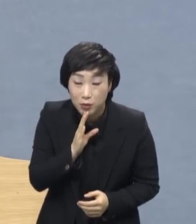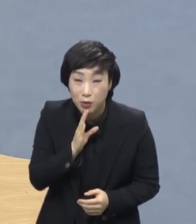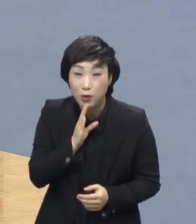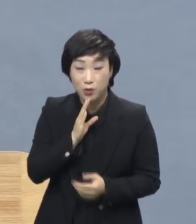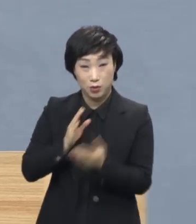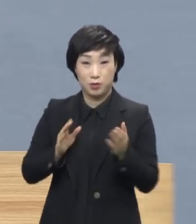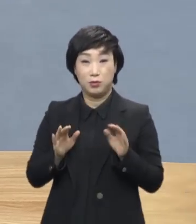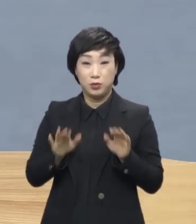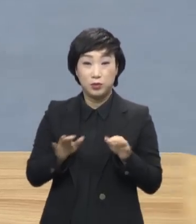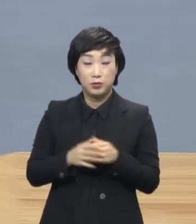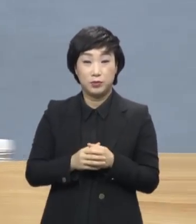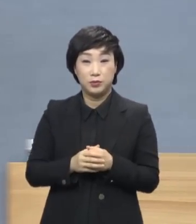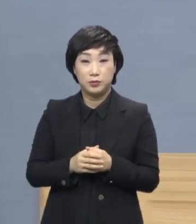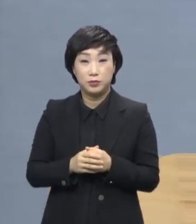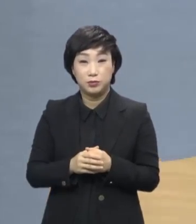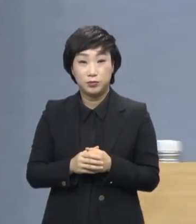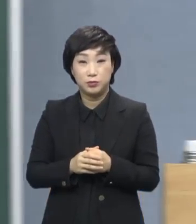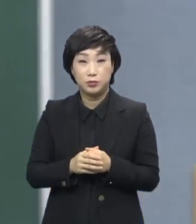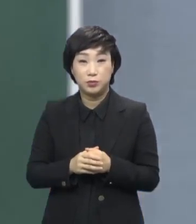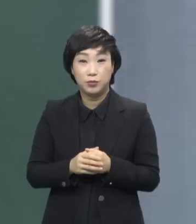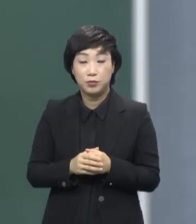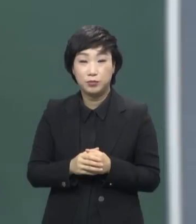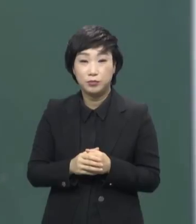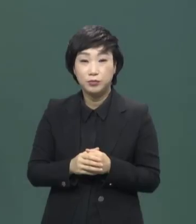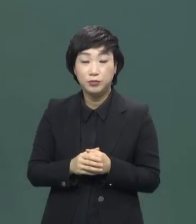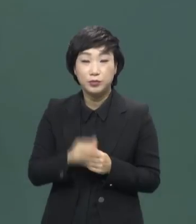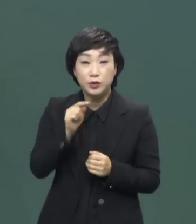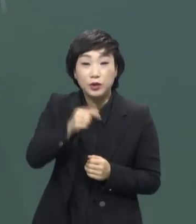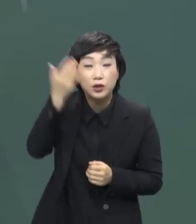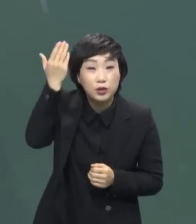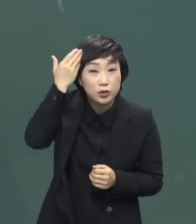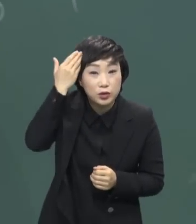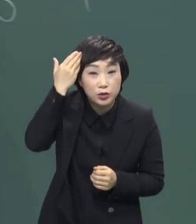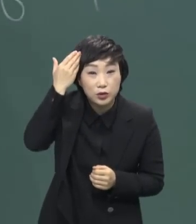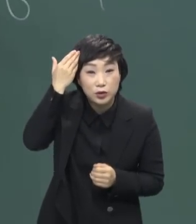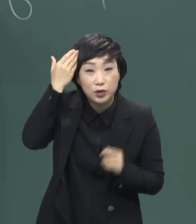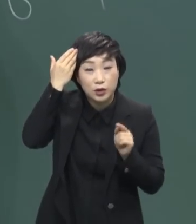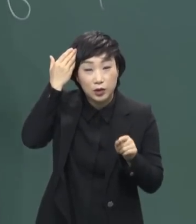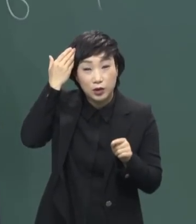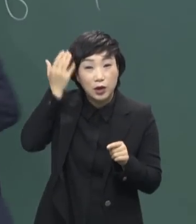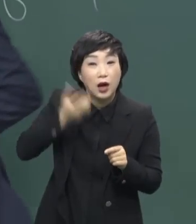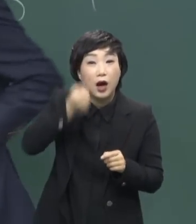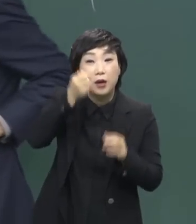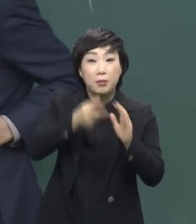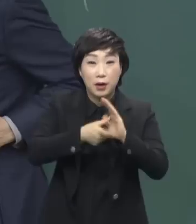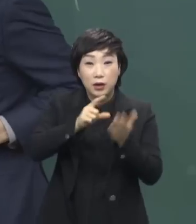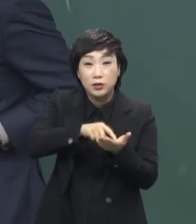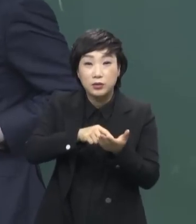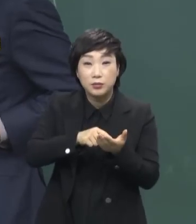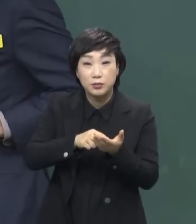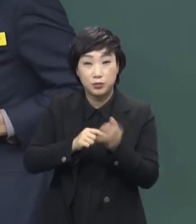그러면 예, 이 지식이 있는 만큼